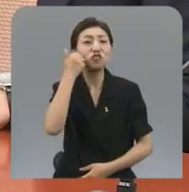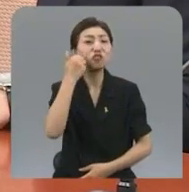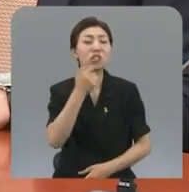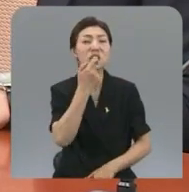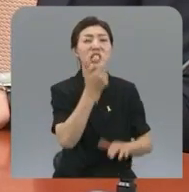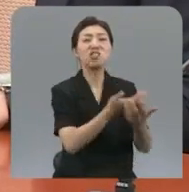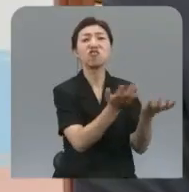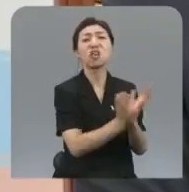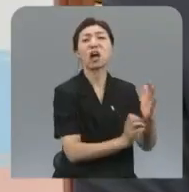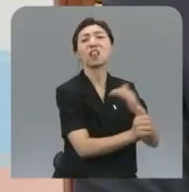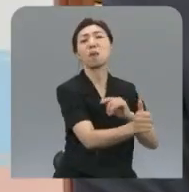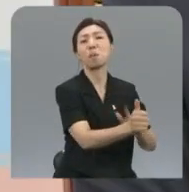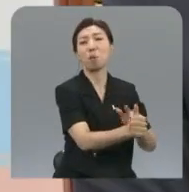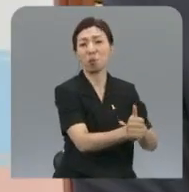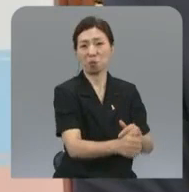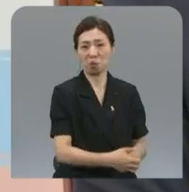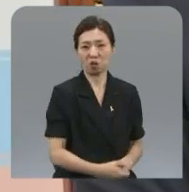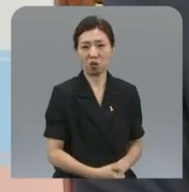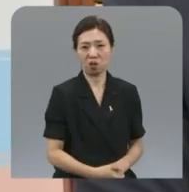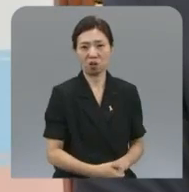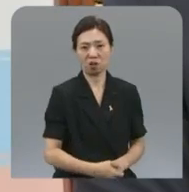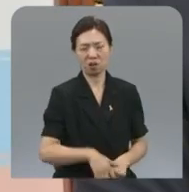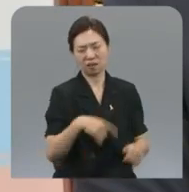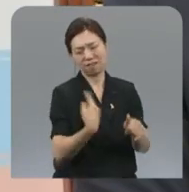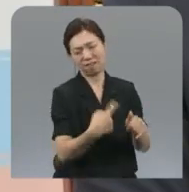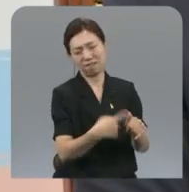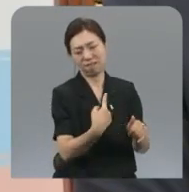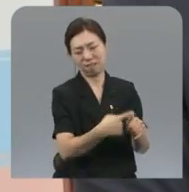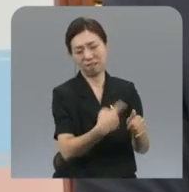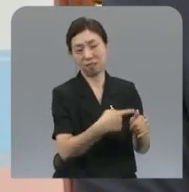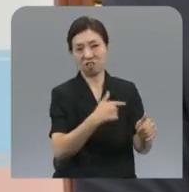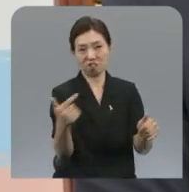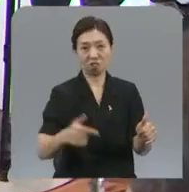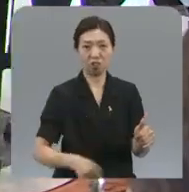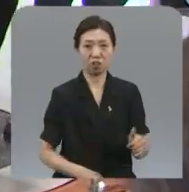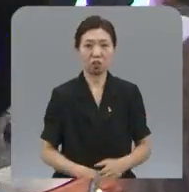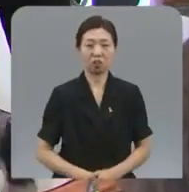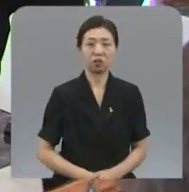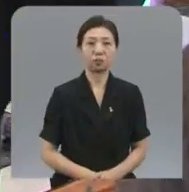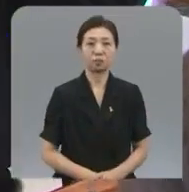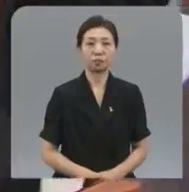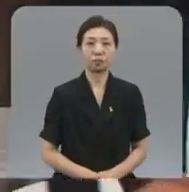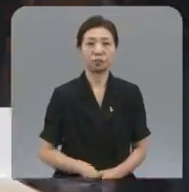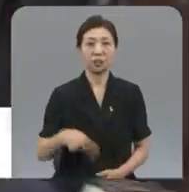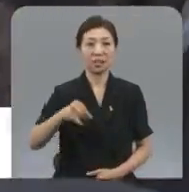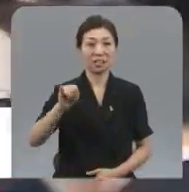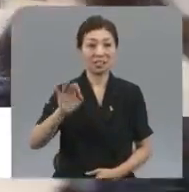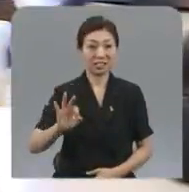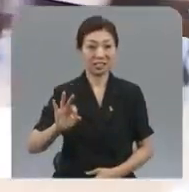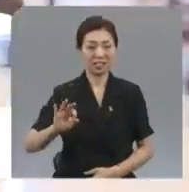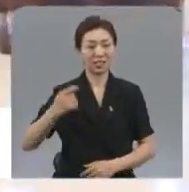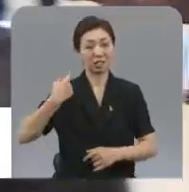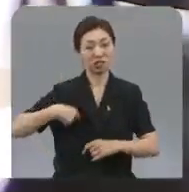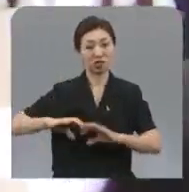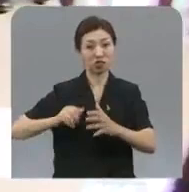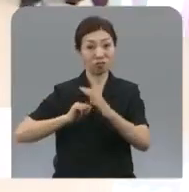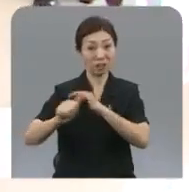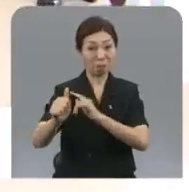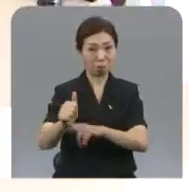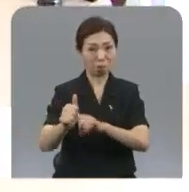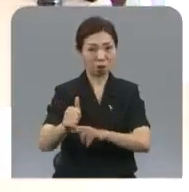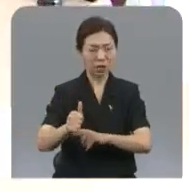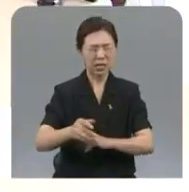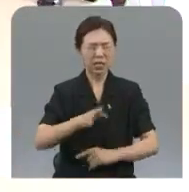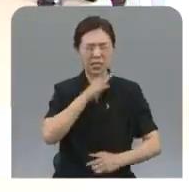синхаймина выразила глубокое сожаление по поводу высказываний китайского дипломата внешней политике Сеула в ответ на